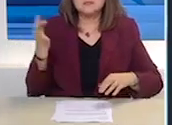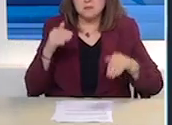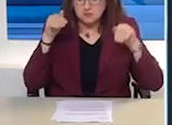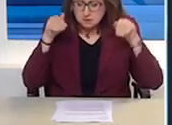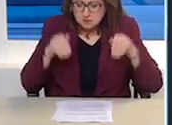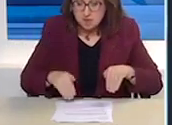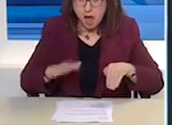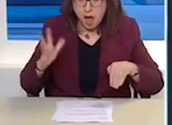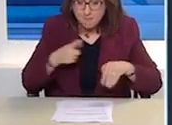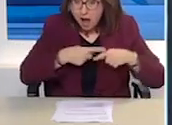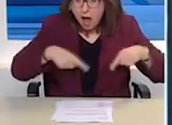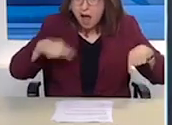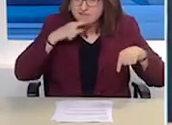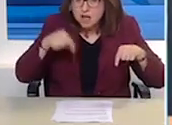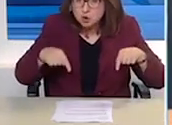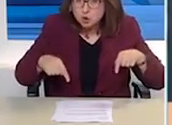μέτρα.